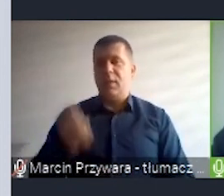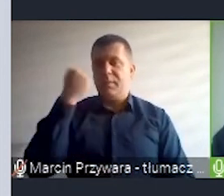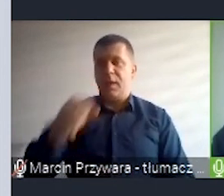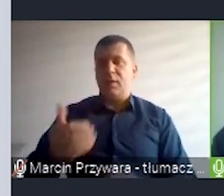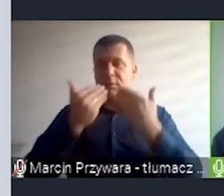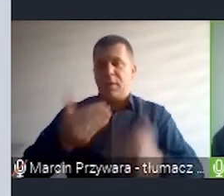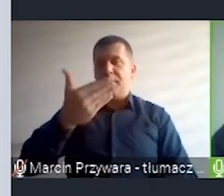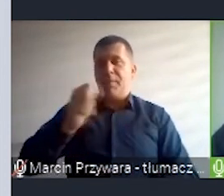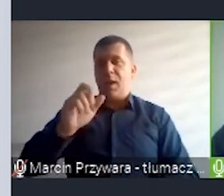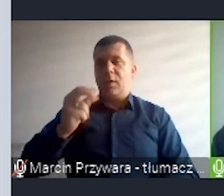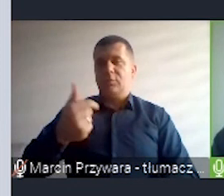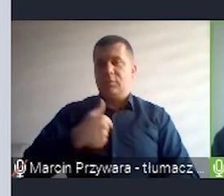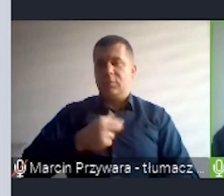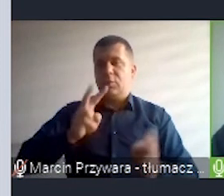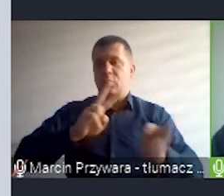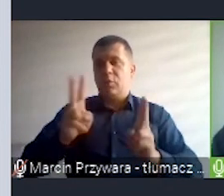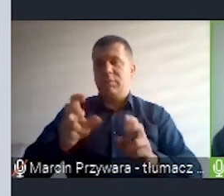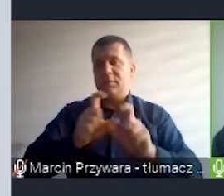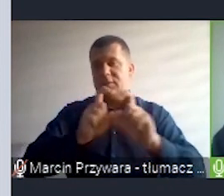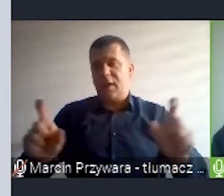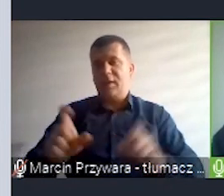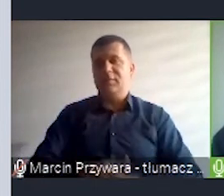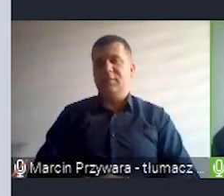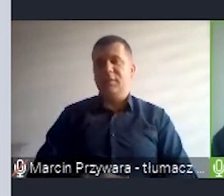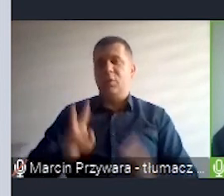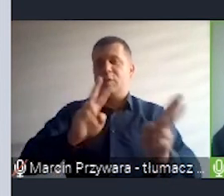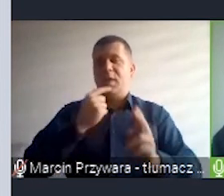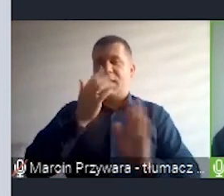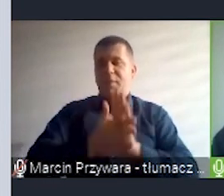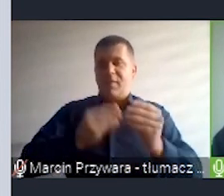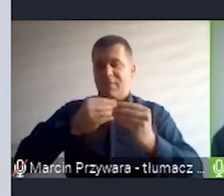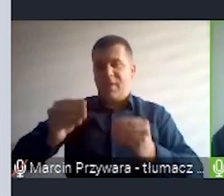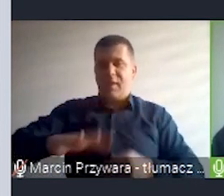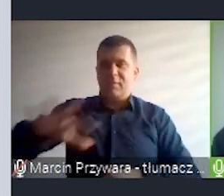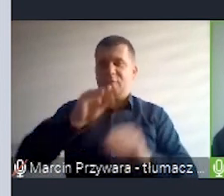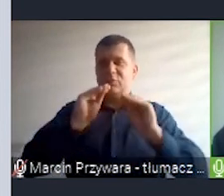Bardzo dziękuję panu Marcinowi, który nas w tym czasie tłumaczył przez większość tych